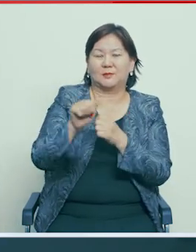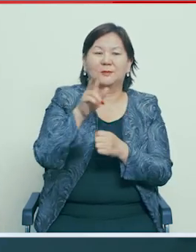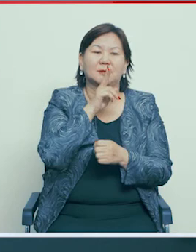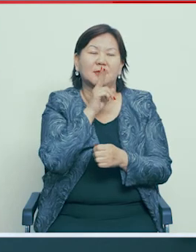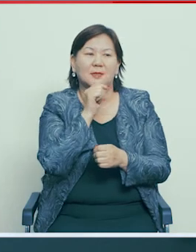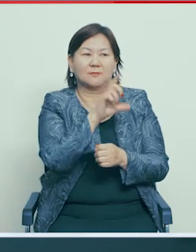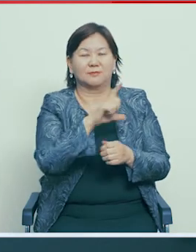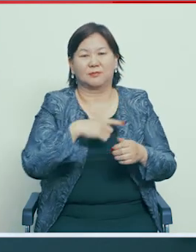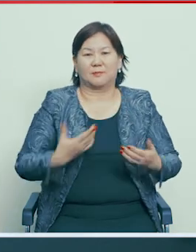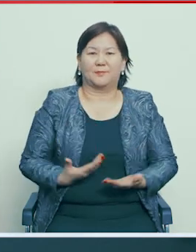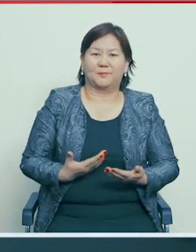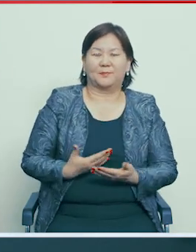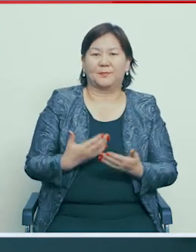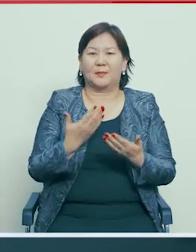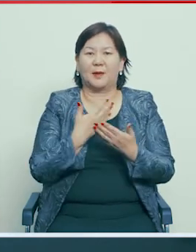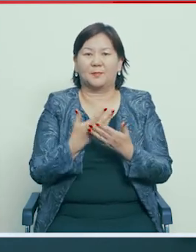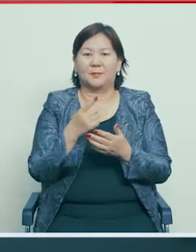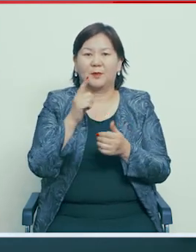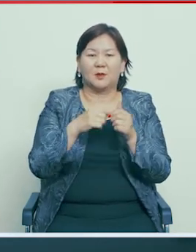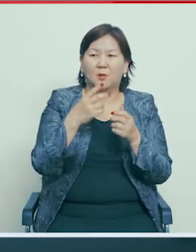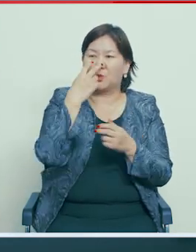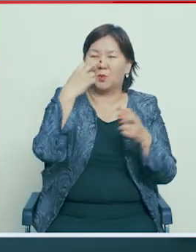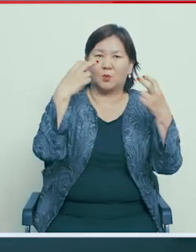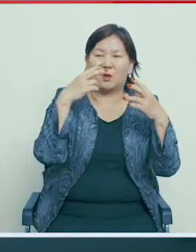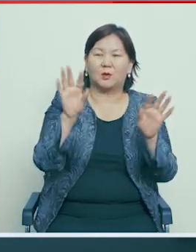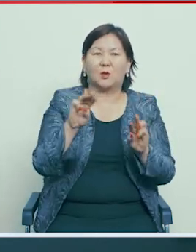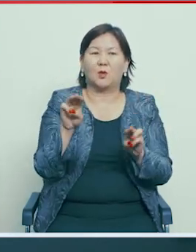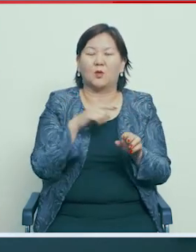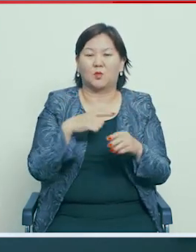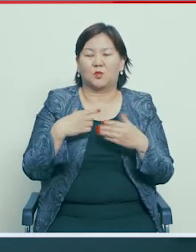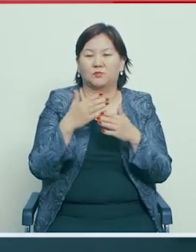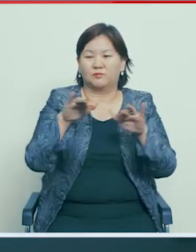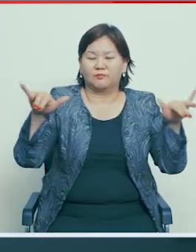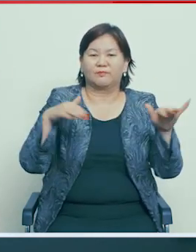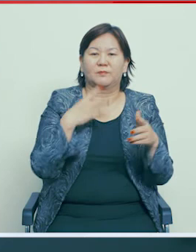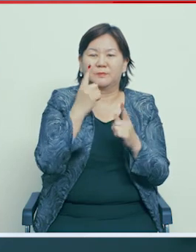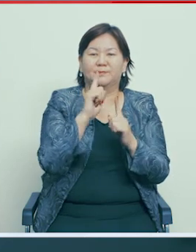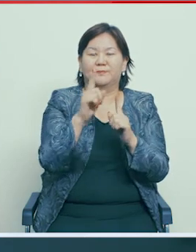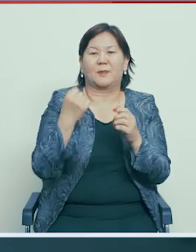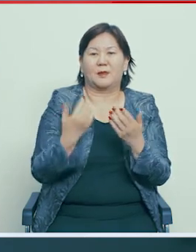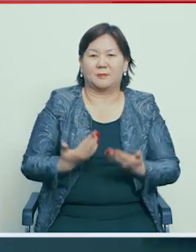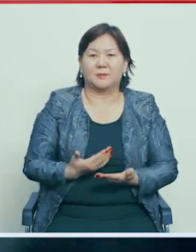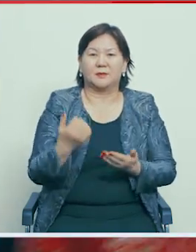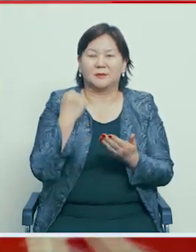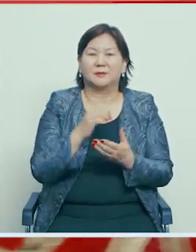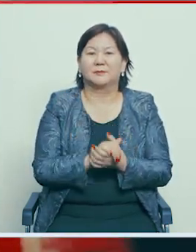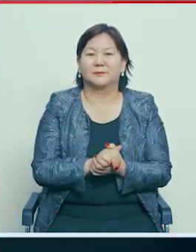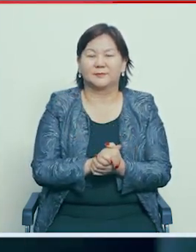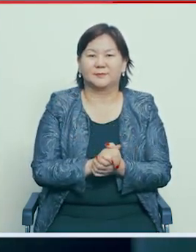орлоготой яваад амьдралаа хэн нэгнээс ерөөсөө хараад бас ингээл амьдран тий. Тийм шүү дээ. Бид нар баялаг хөтөгч хийж